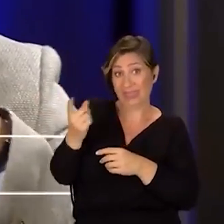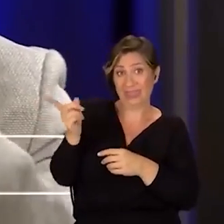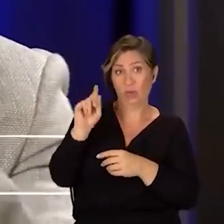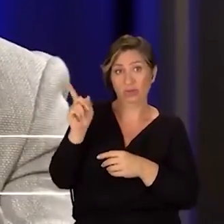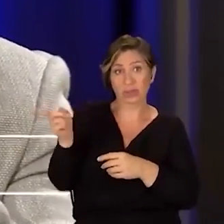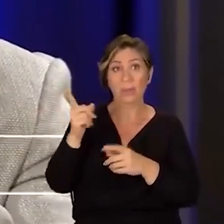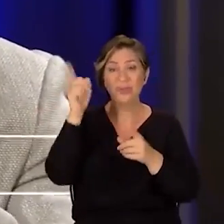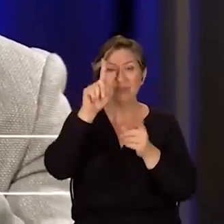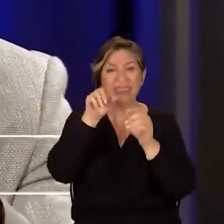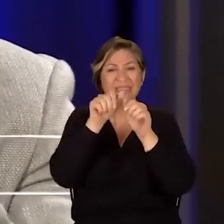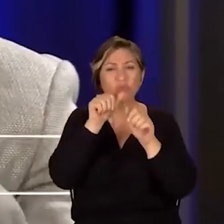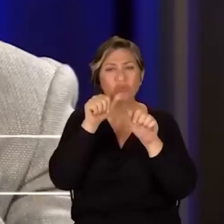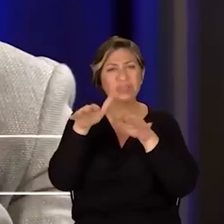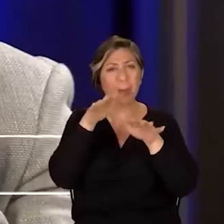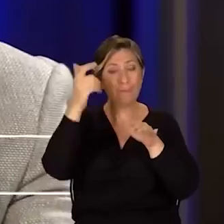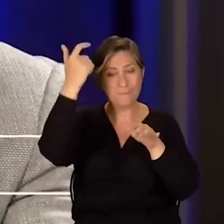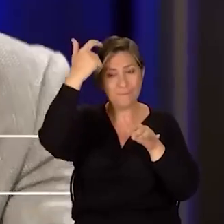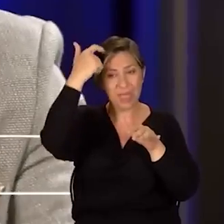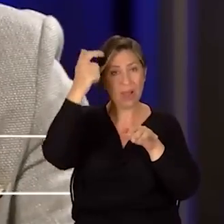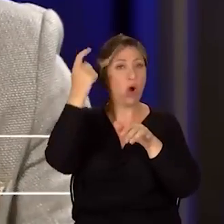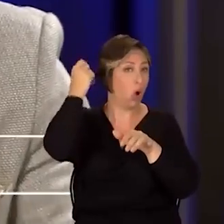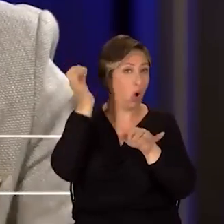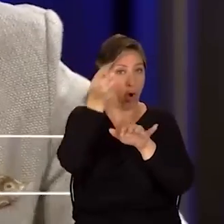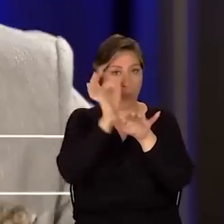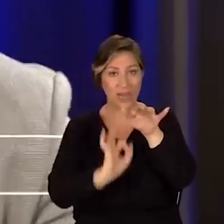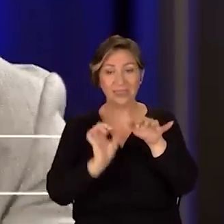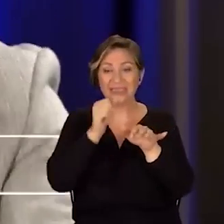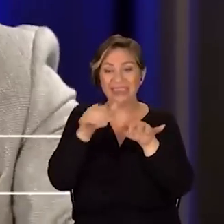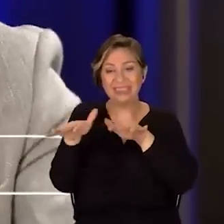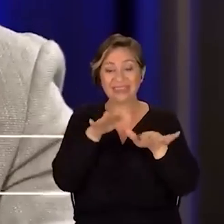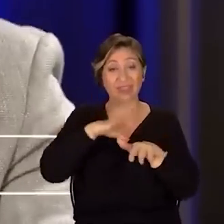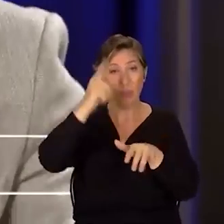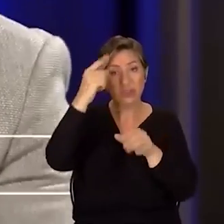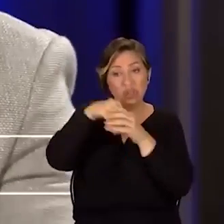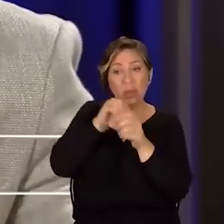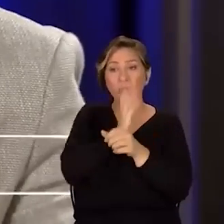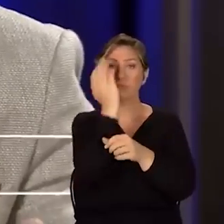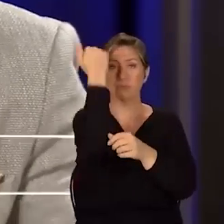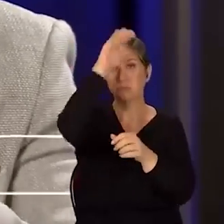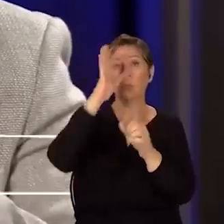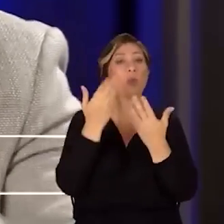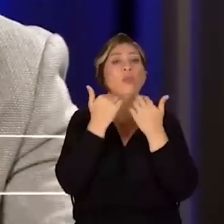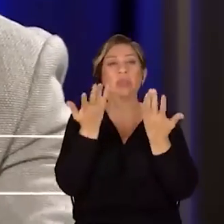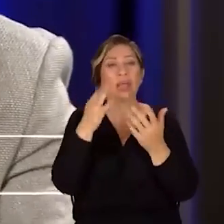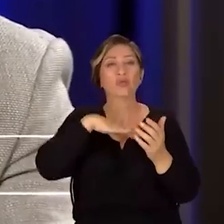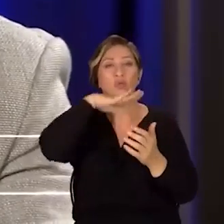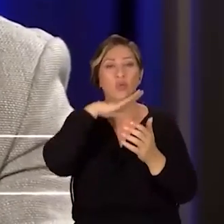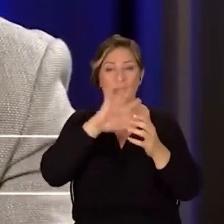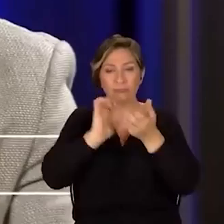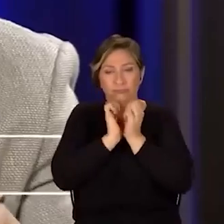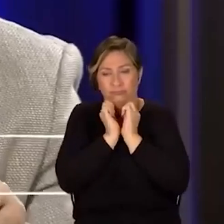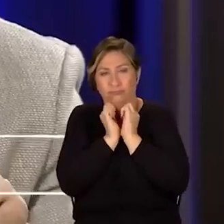başka bir sıvı sistem var. Beyin obelik sıvısı dediğimiz bu sıvı. Bu beynin içerisinde dolaşamıyor. Çünkü her taraf dolu. Yani sıkı